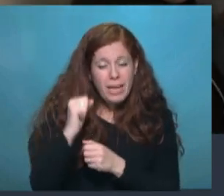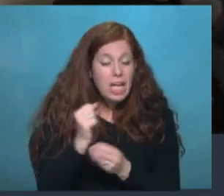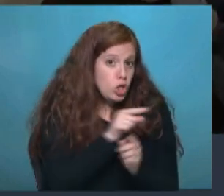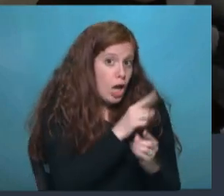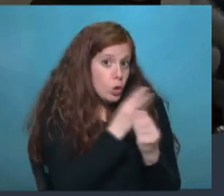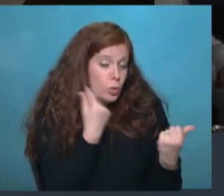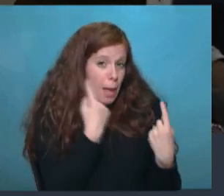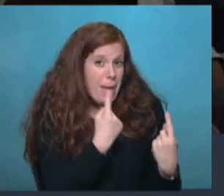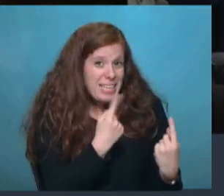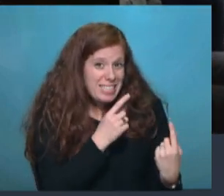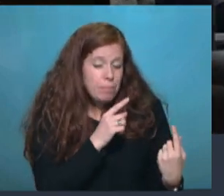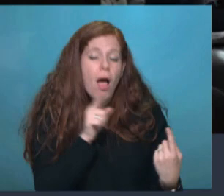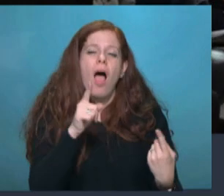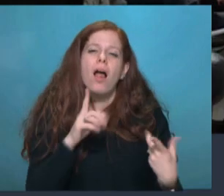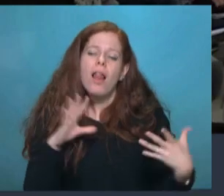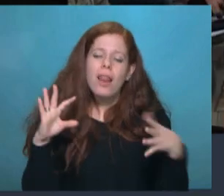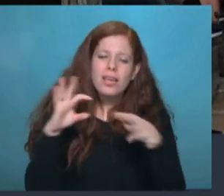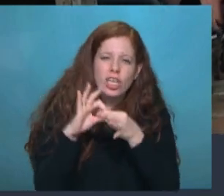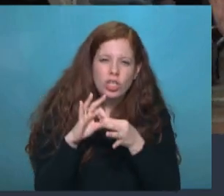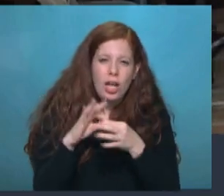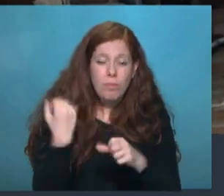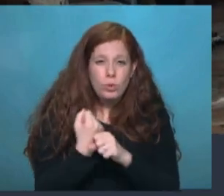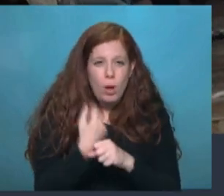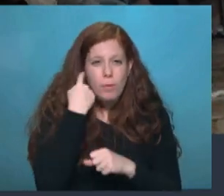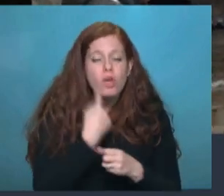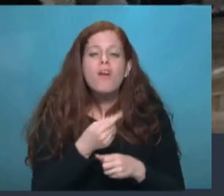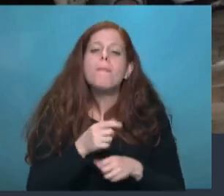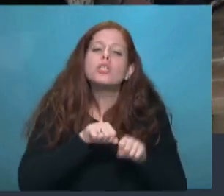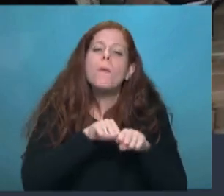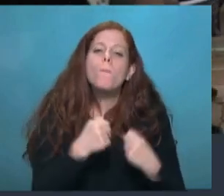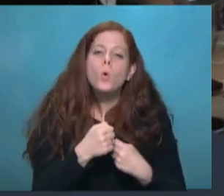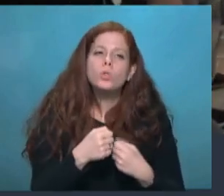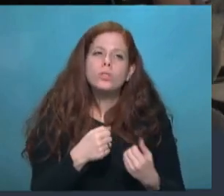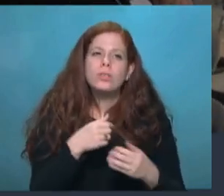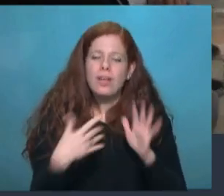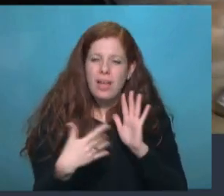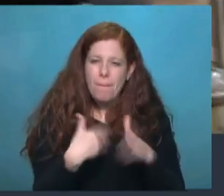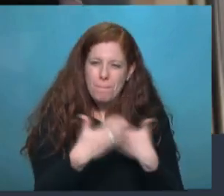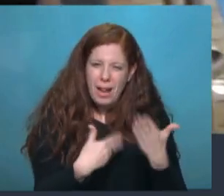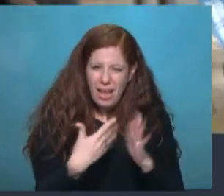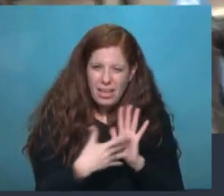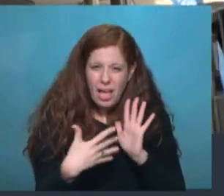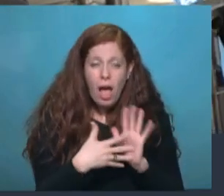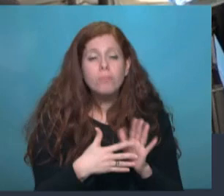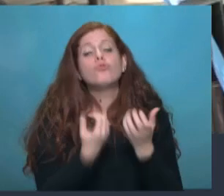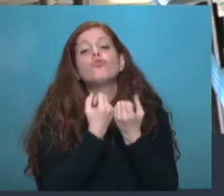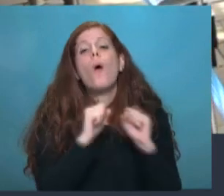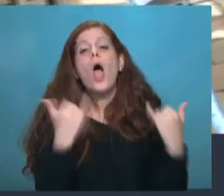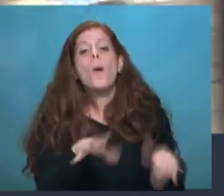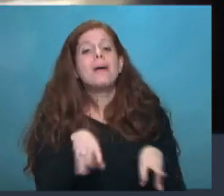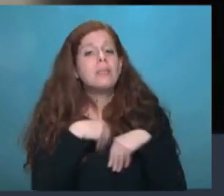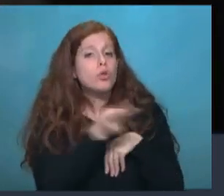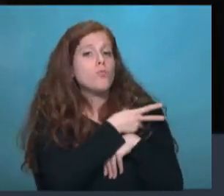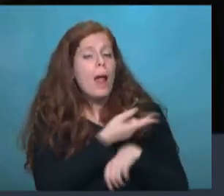בקשירת קשר לביצוע הפשע ובשיבוש מהלכי חקירה, שוחררה היום בהסכמת המשטרה למעצר בית.